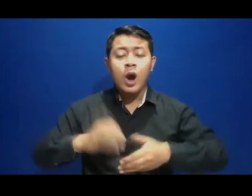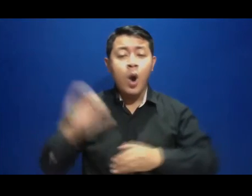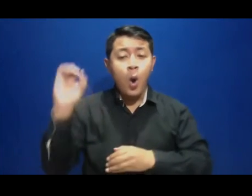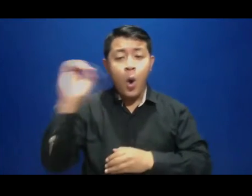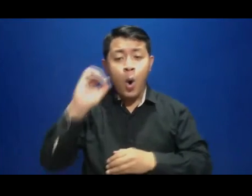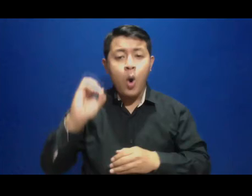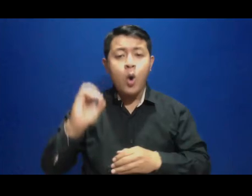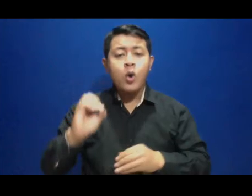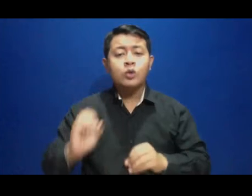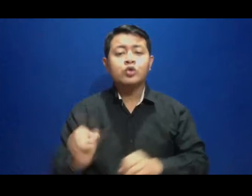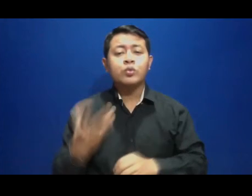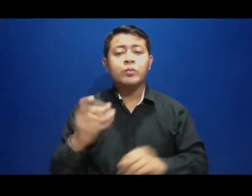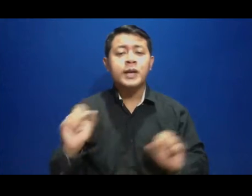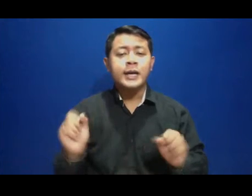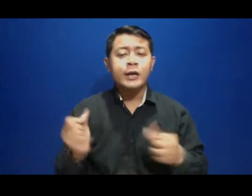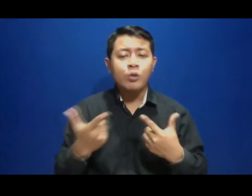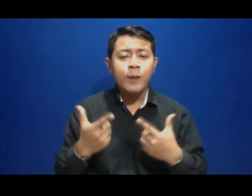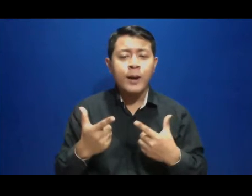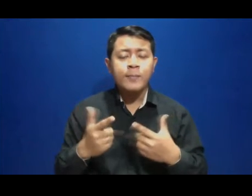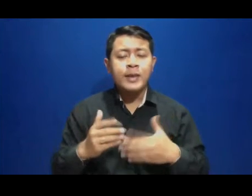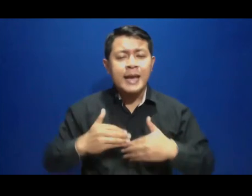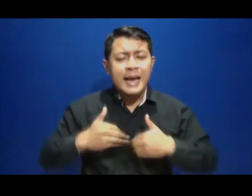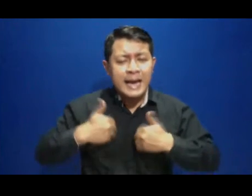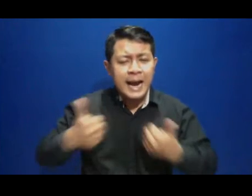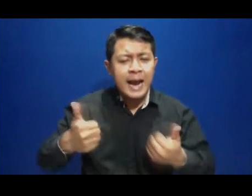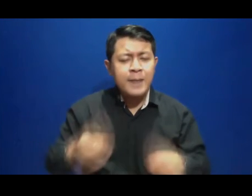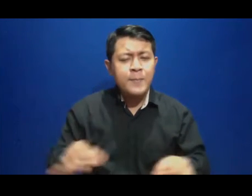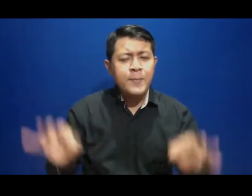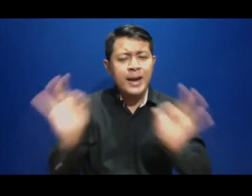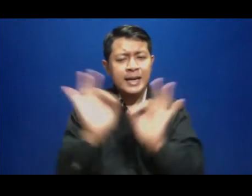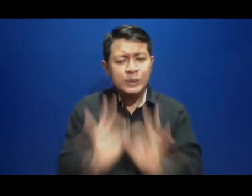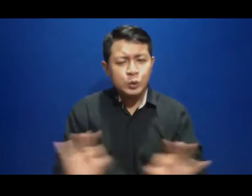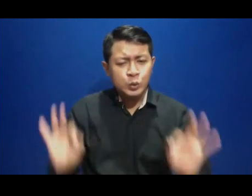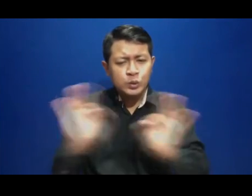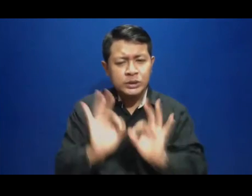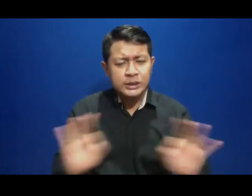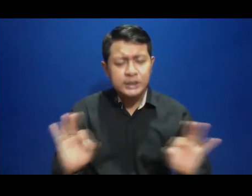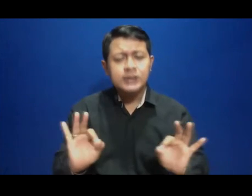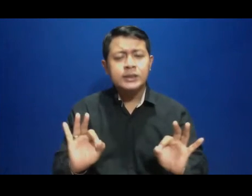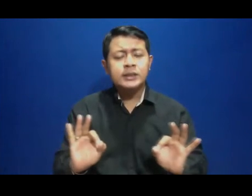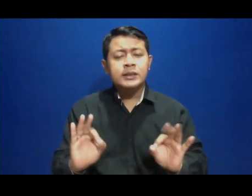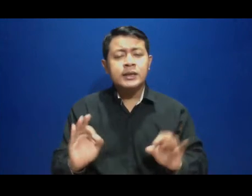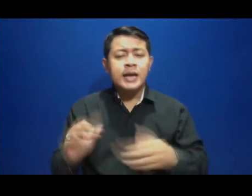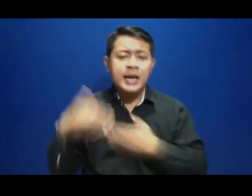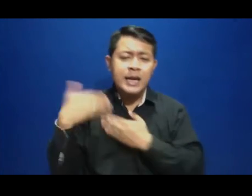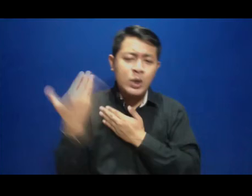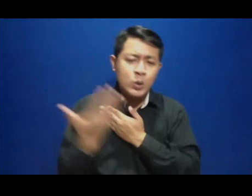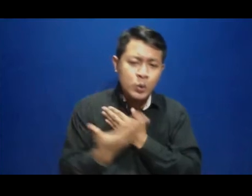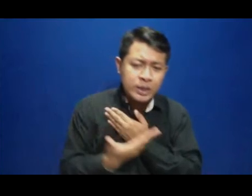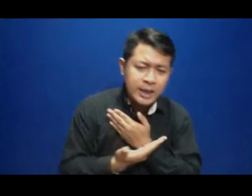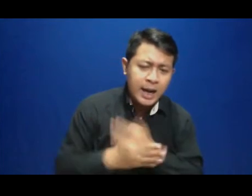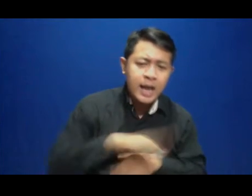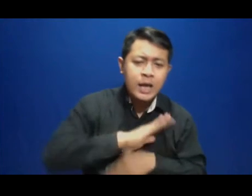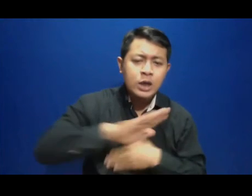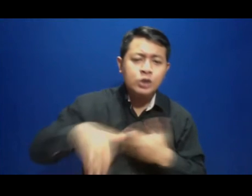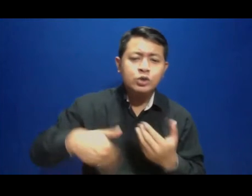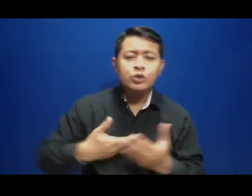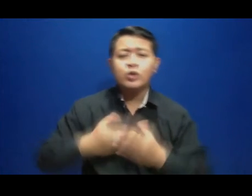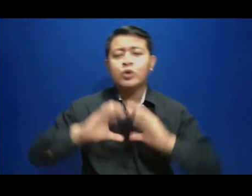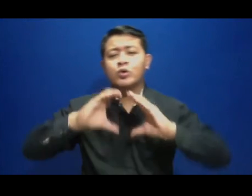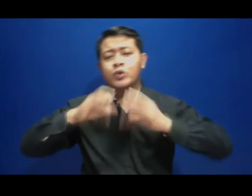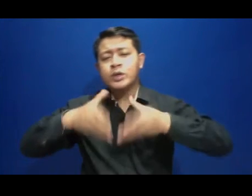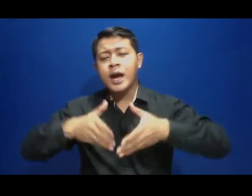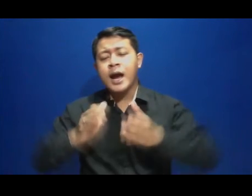sumber kehidupan, kerahiman ilahi yang terselami, naungilah segenap dunia,